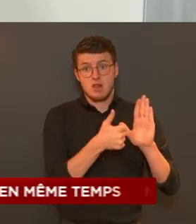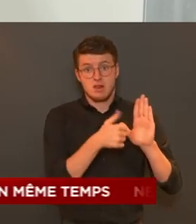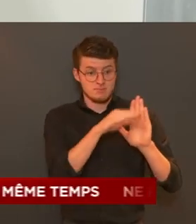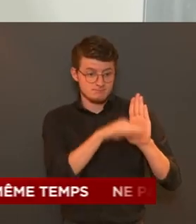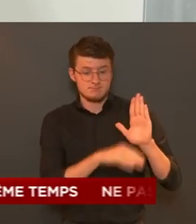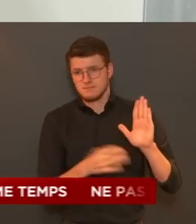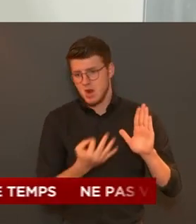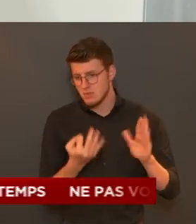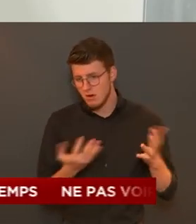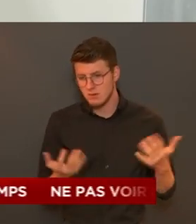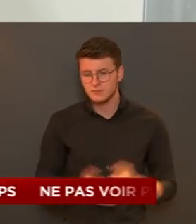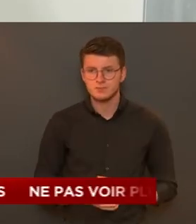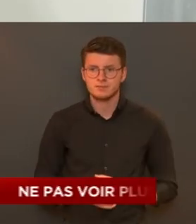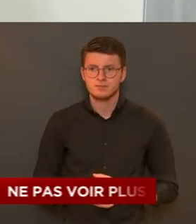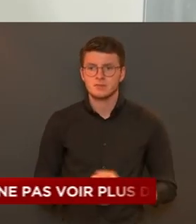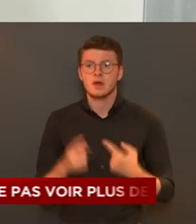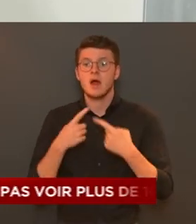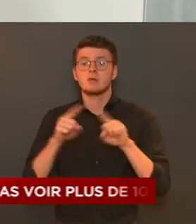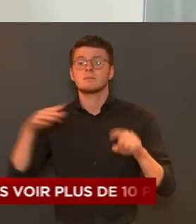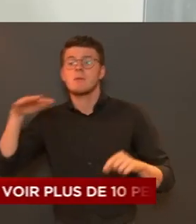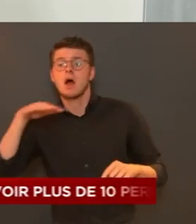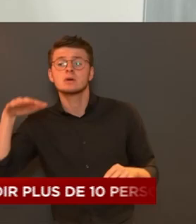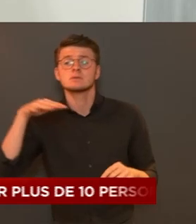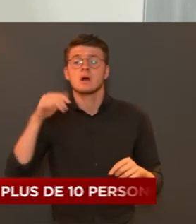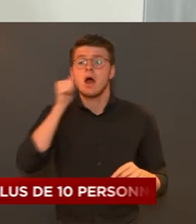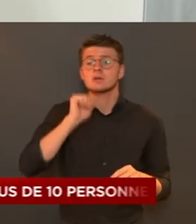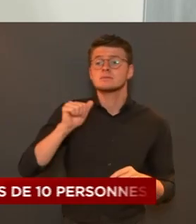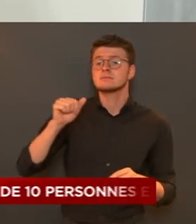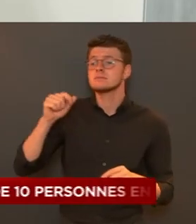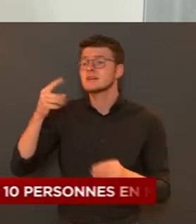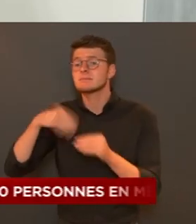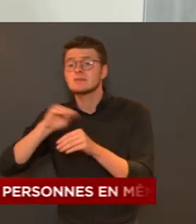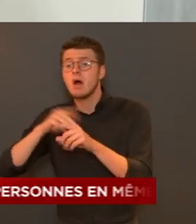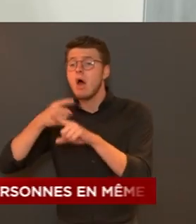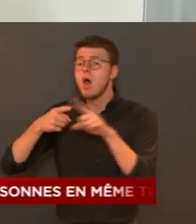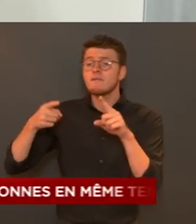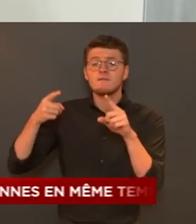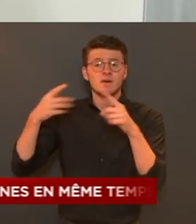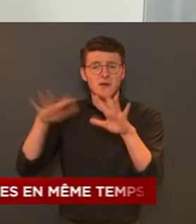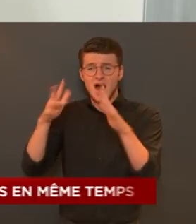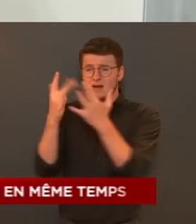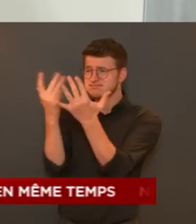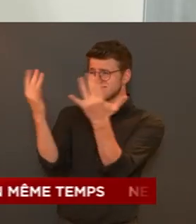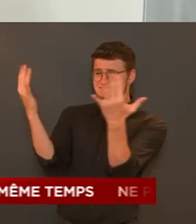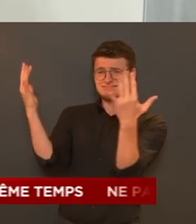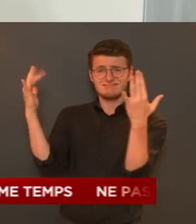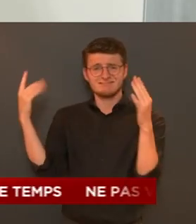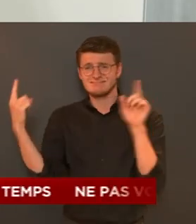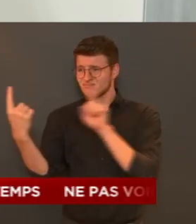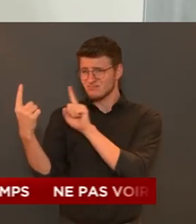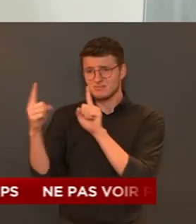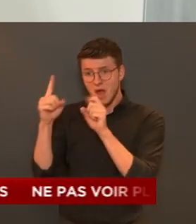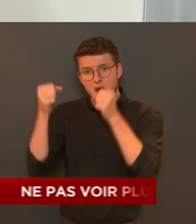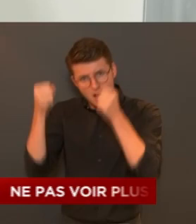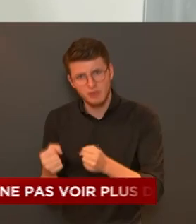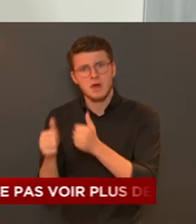directrice. À part ça, si vous respectez la distance de sécurité, vous pourrez voir autant de